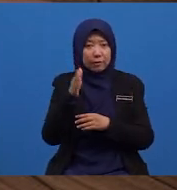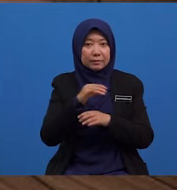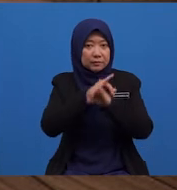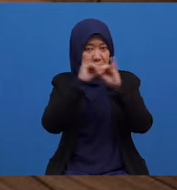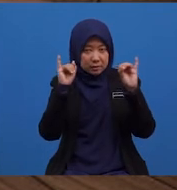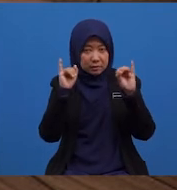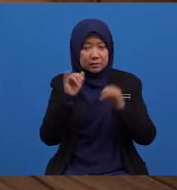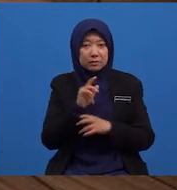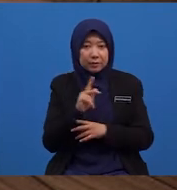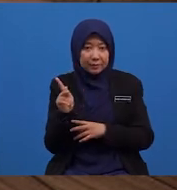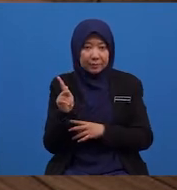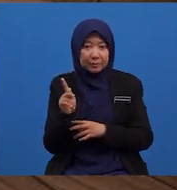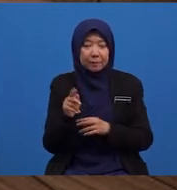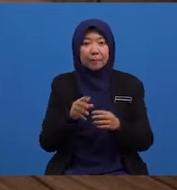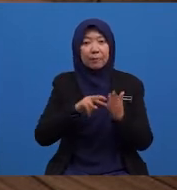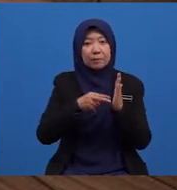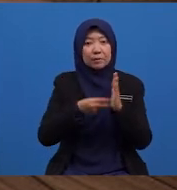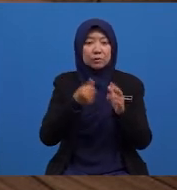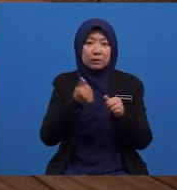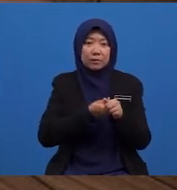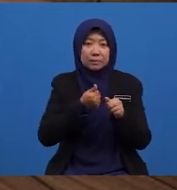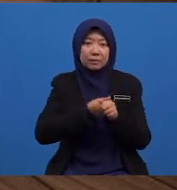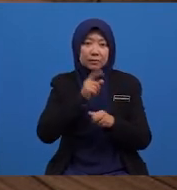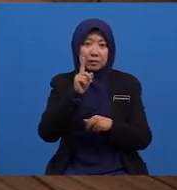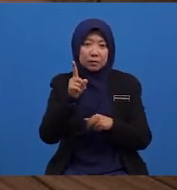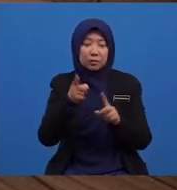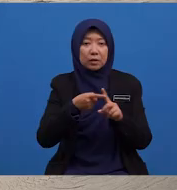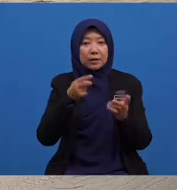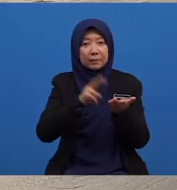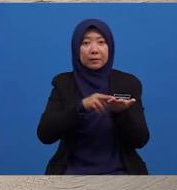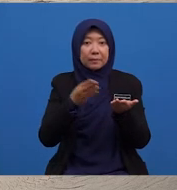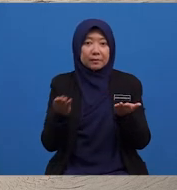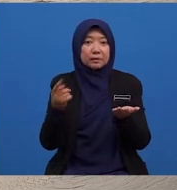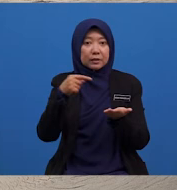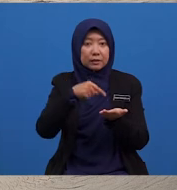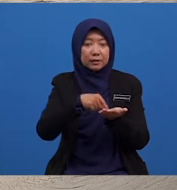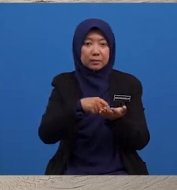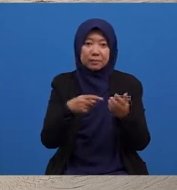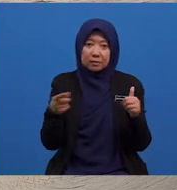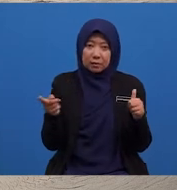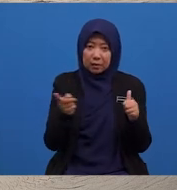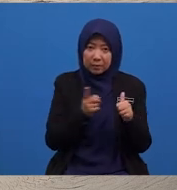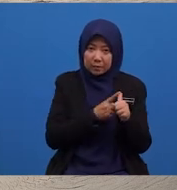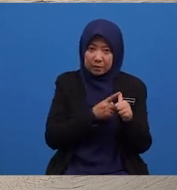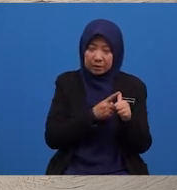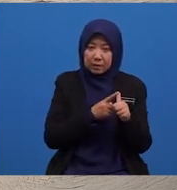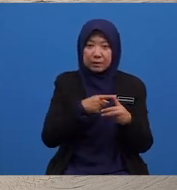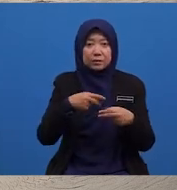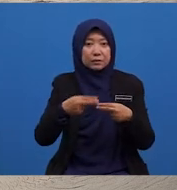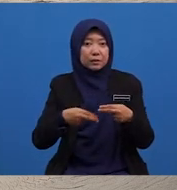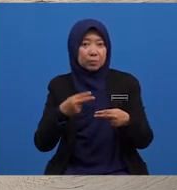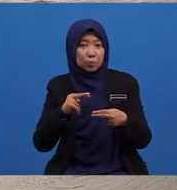ringkas maksud setiap satu daripada peribahasa ini. Yang pertama, simpulan